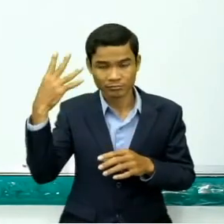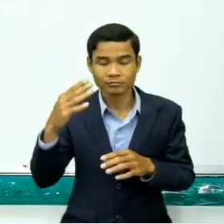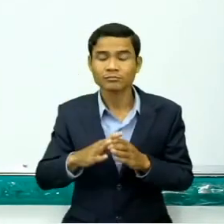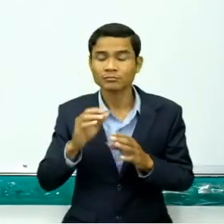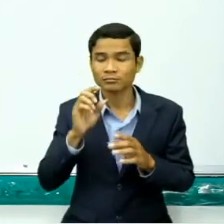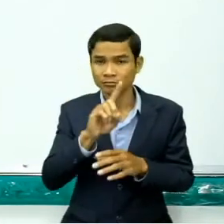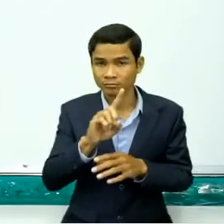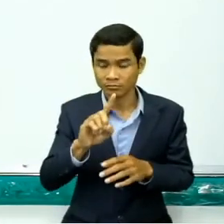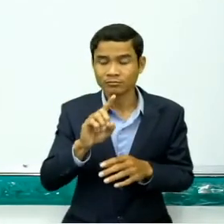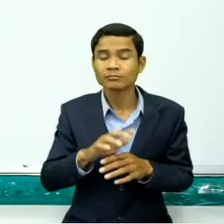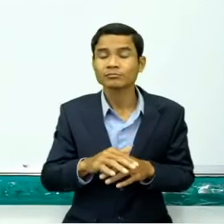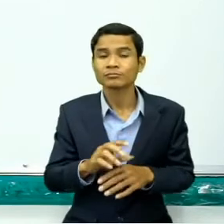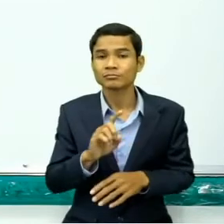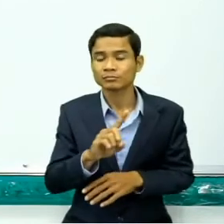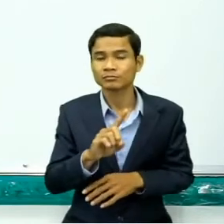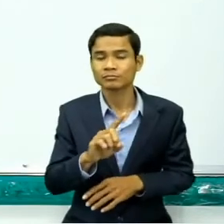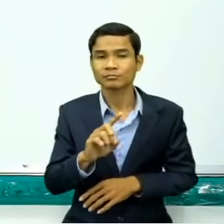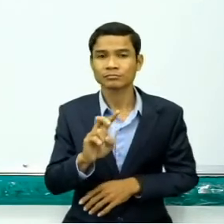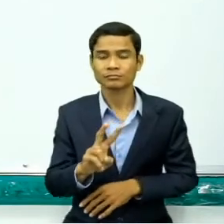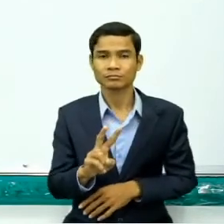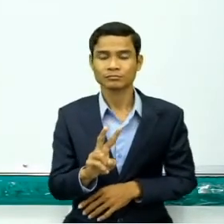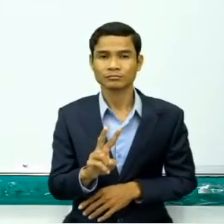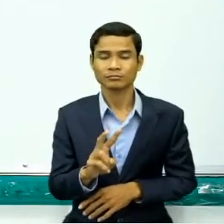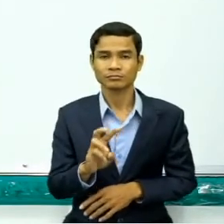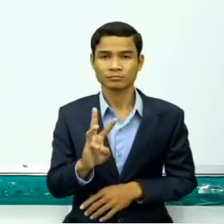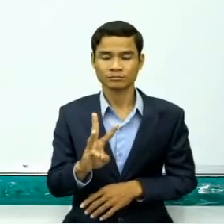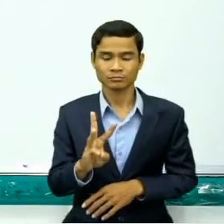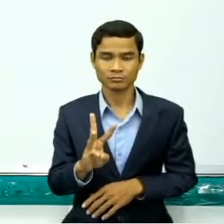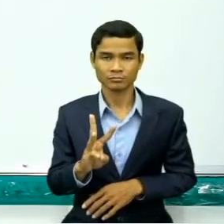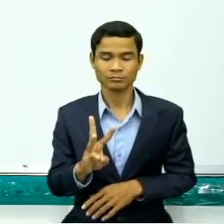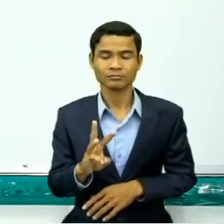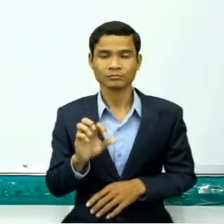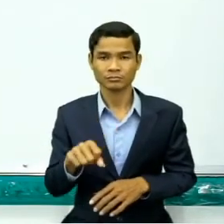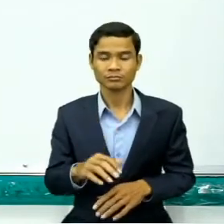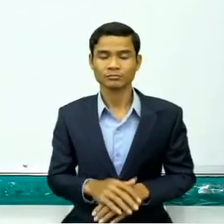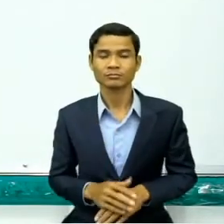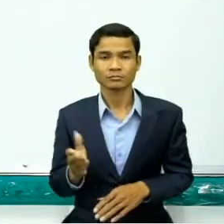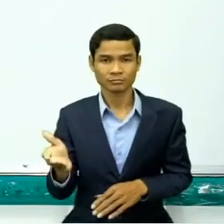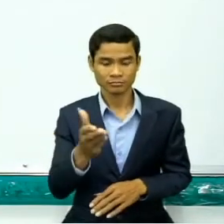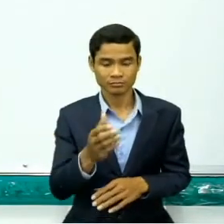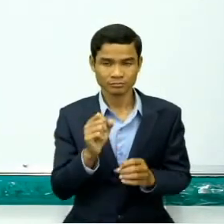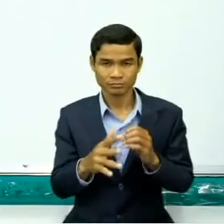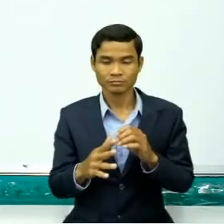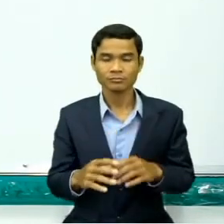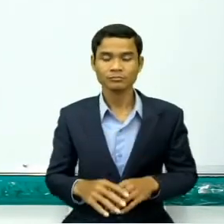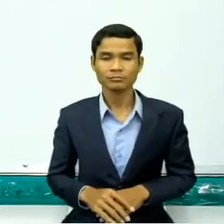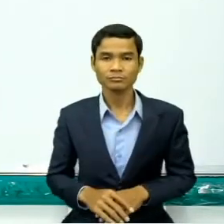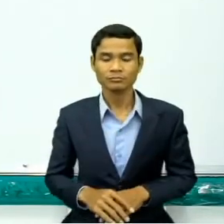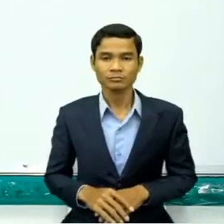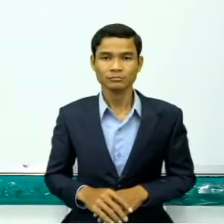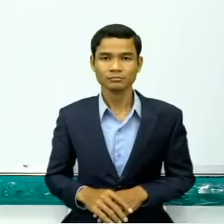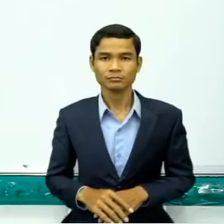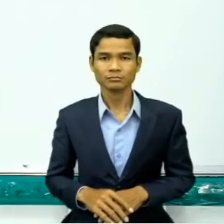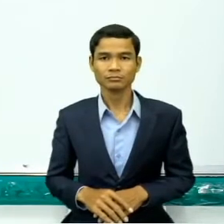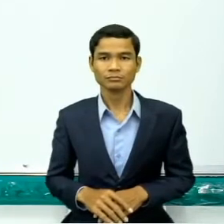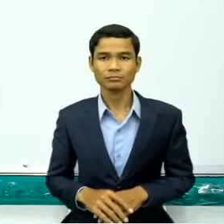rộp chốn. Mối bí bảy chắp đàm.